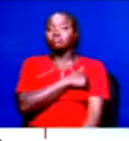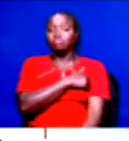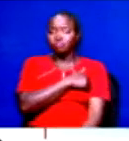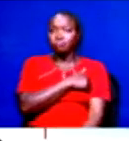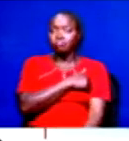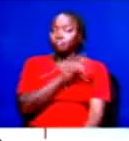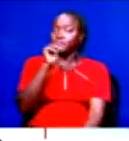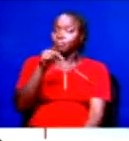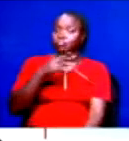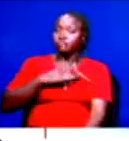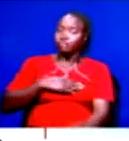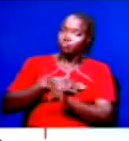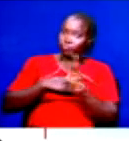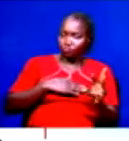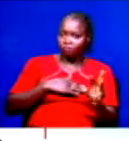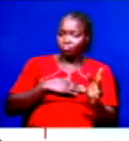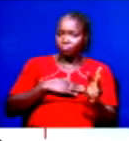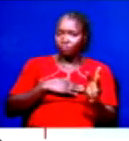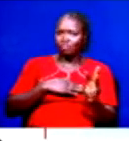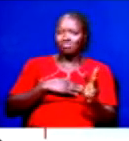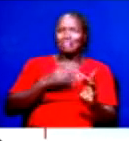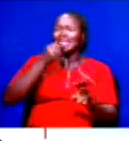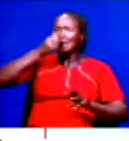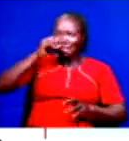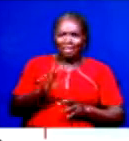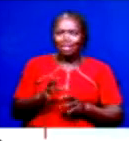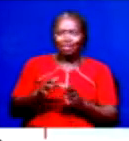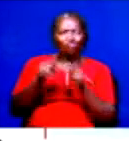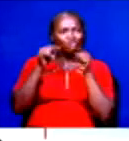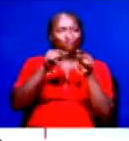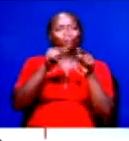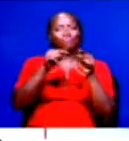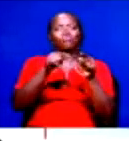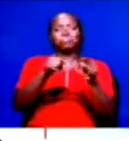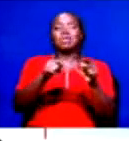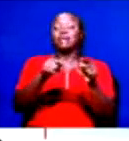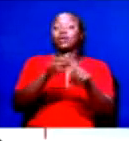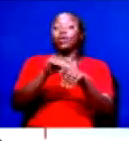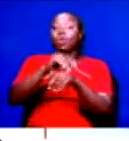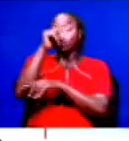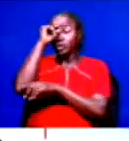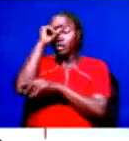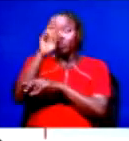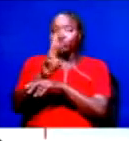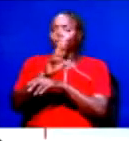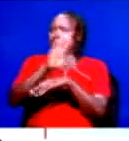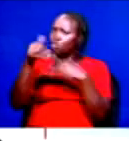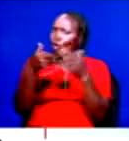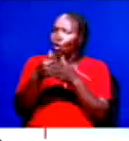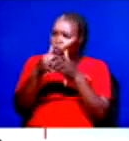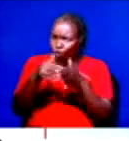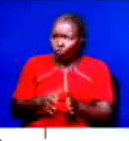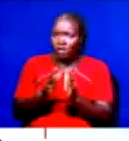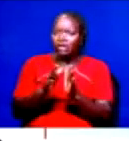wa Samburu Magharibi Naisula Lesuuda ameshutumu mashambulizi hayo na kutoa wito kwa serikali kutumia mbinu zote kurejesha